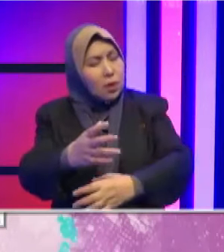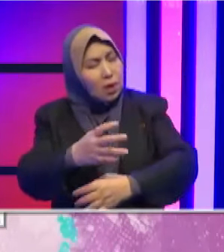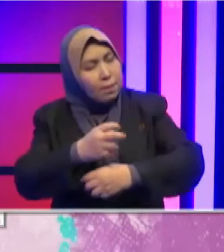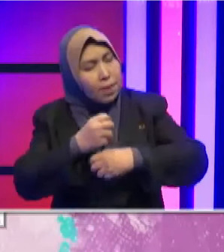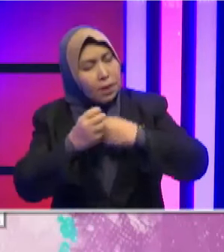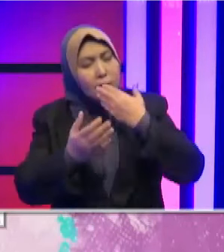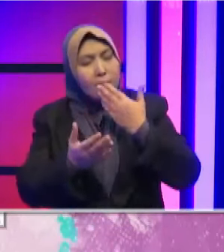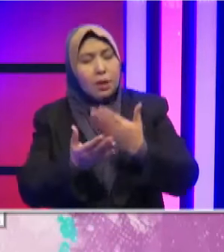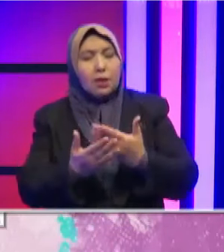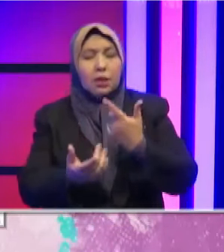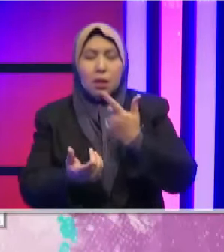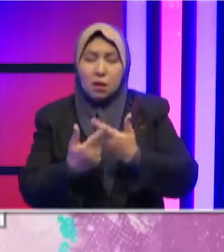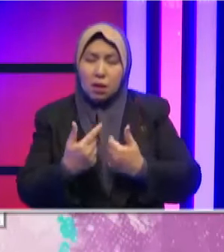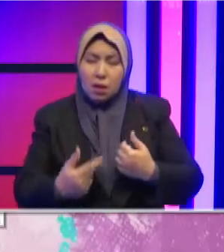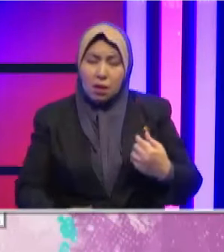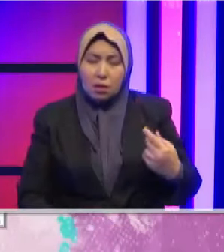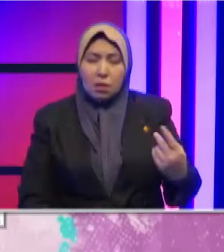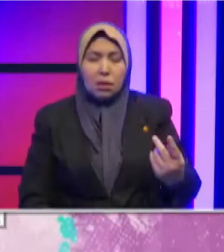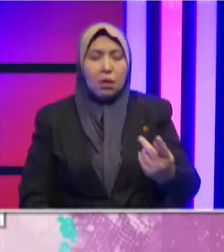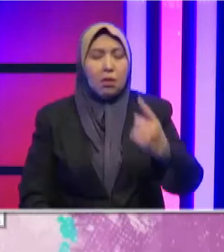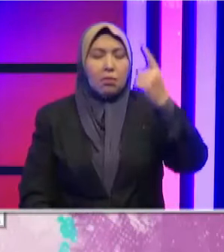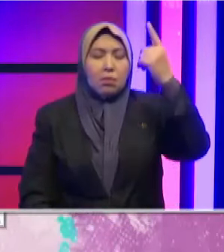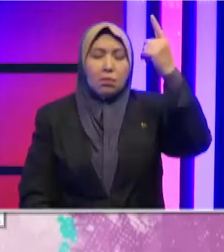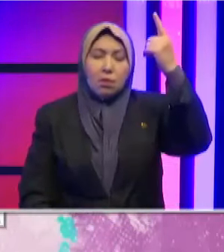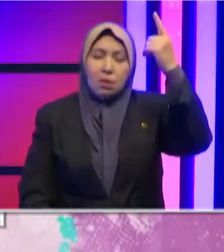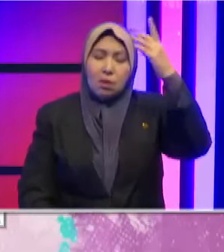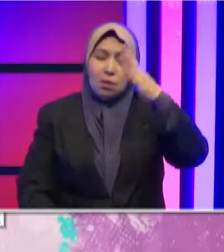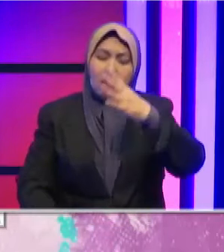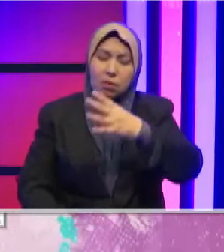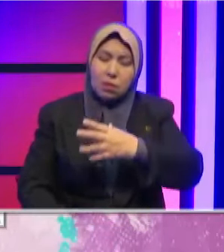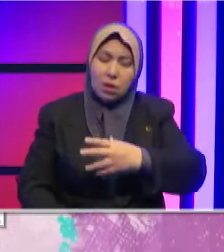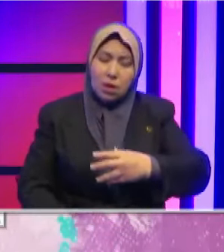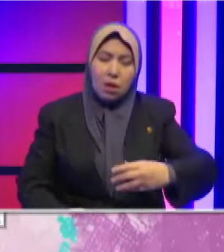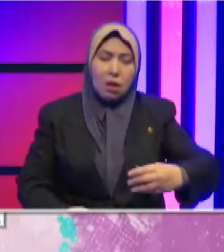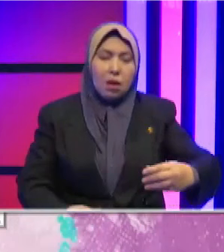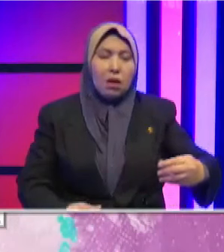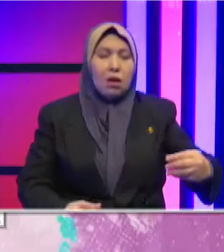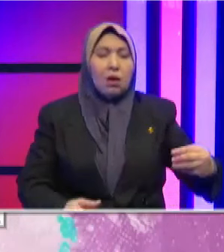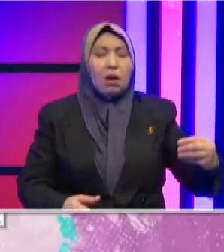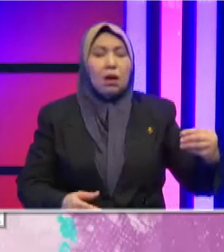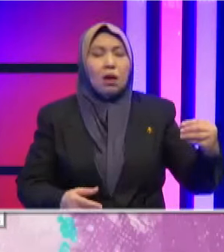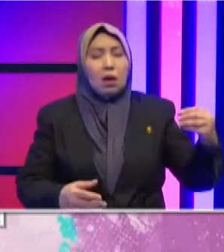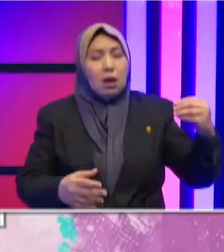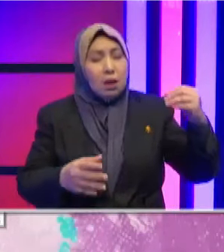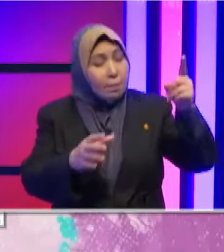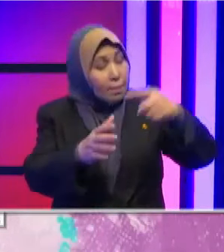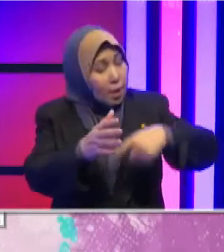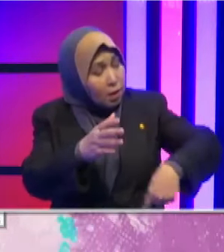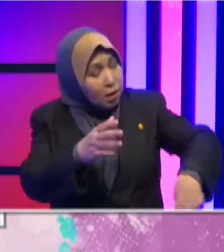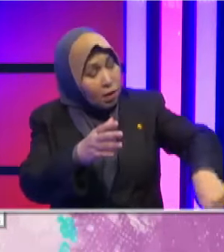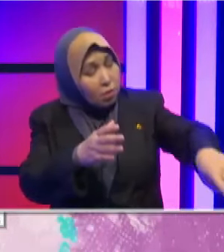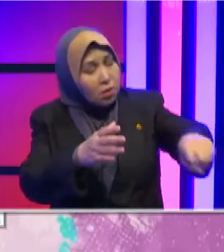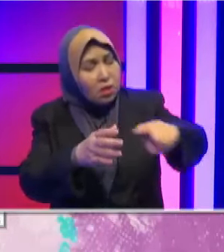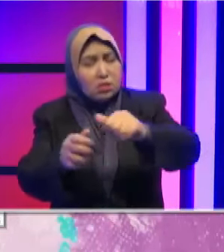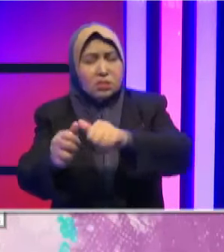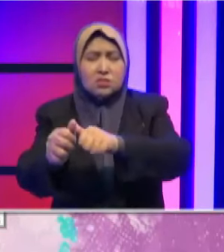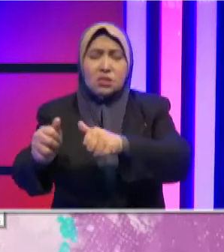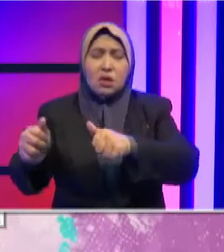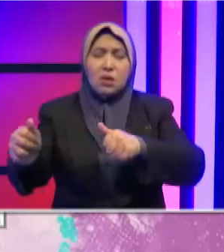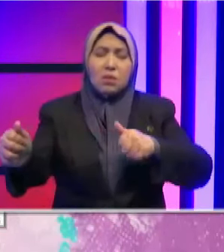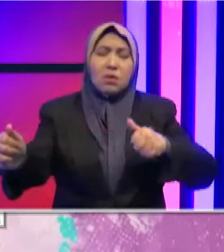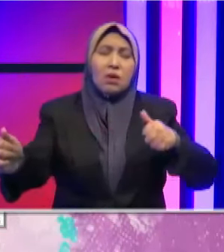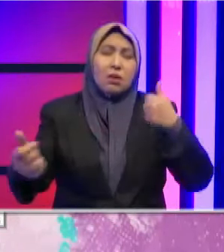nyesel fokus Nep ulek icaan